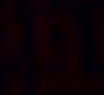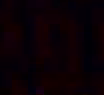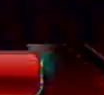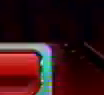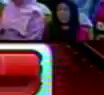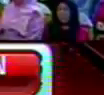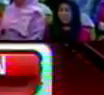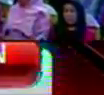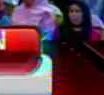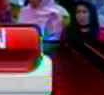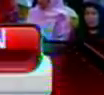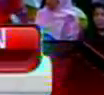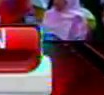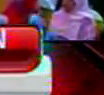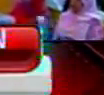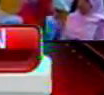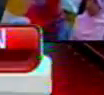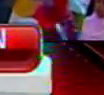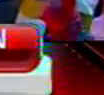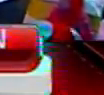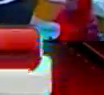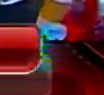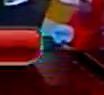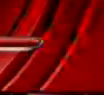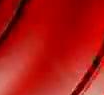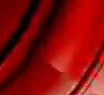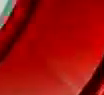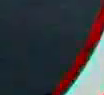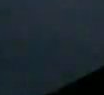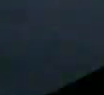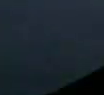Malaysia peneraju global sukuk antarabangsa.